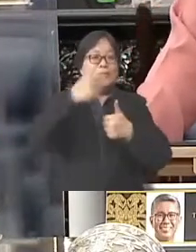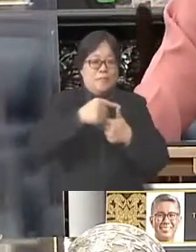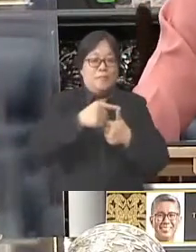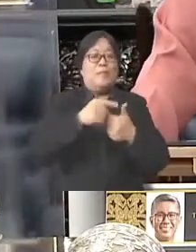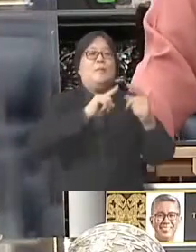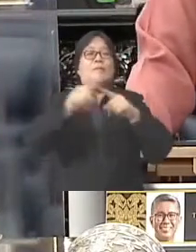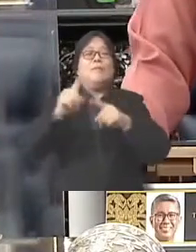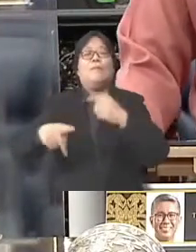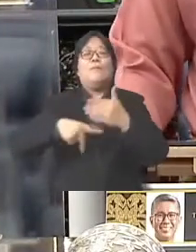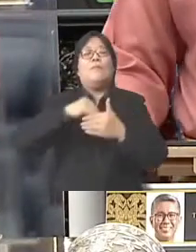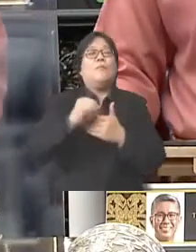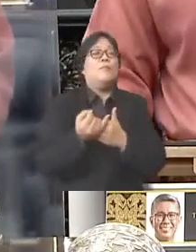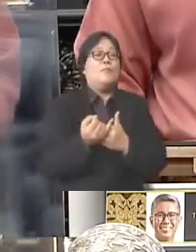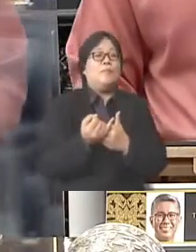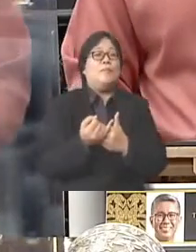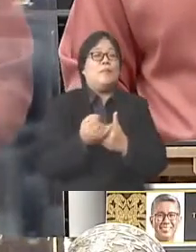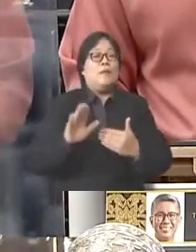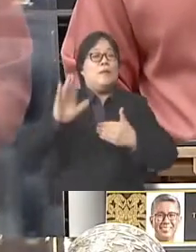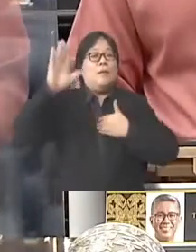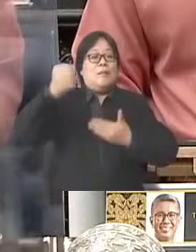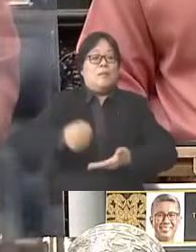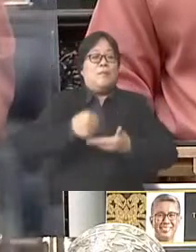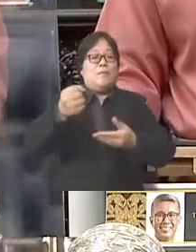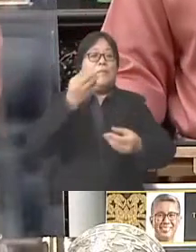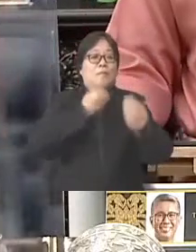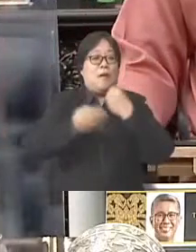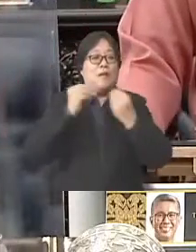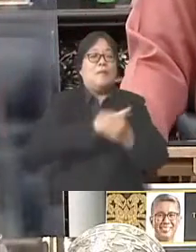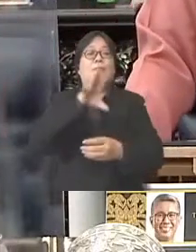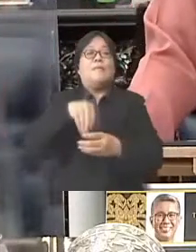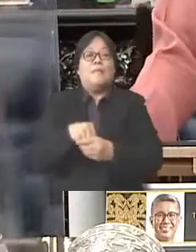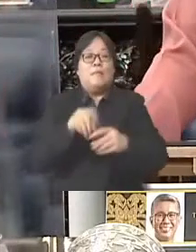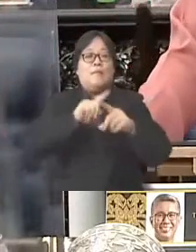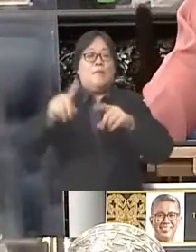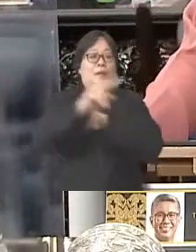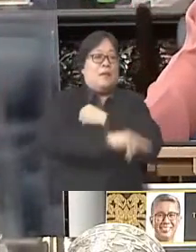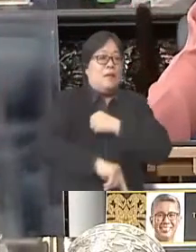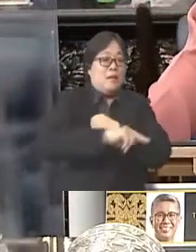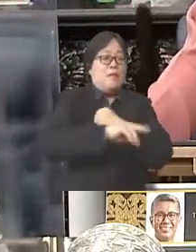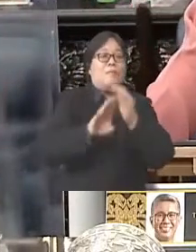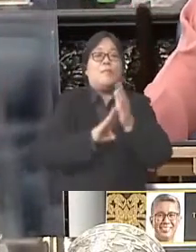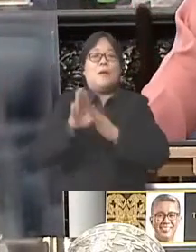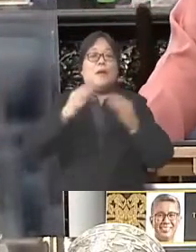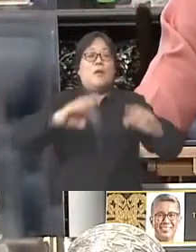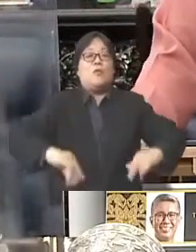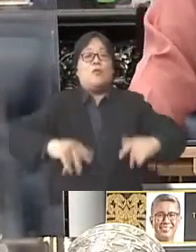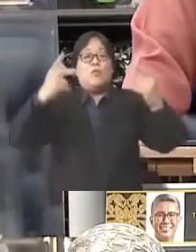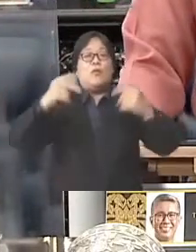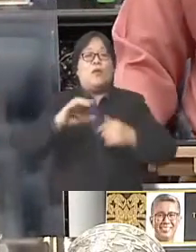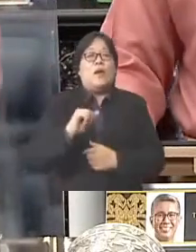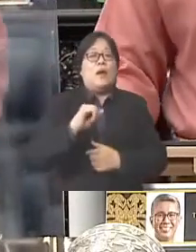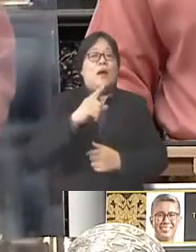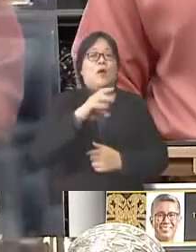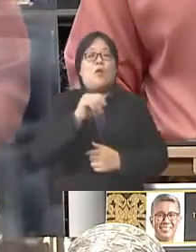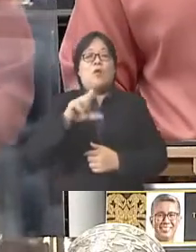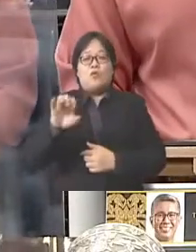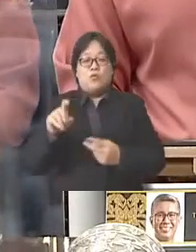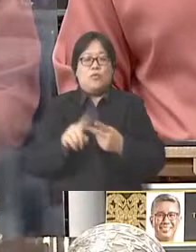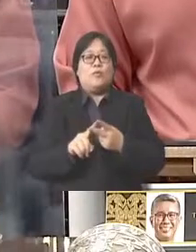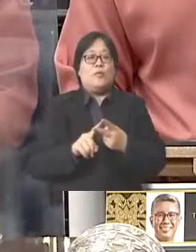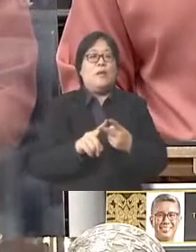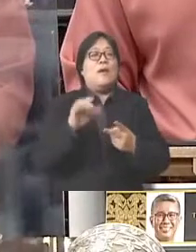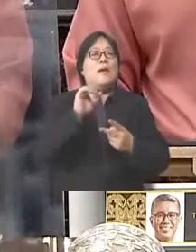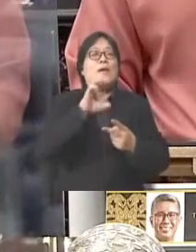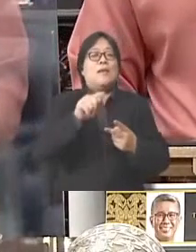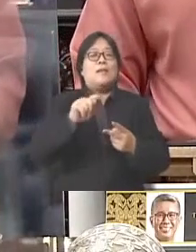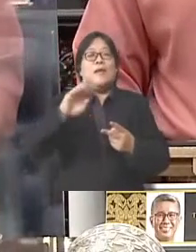pelbagai project pelbagai project jaminan bekalan makanan melibatkan pelbagai Negeri termasuk pembangunan industri apapun tuh dan Escape